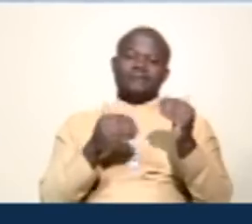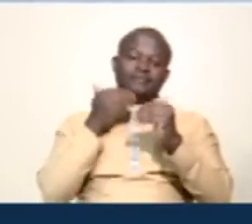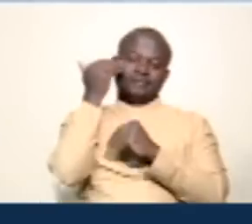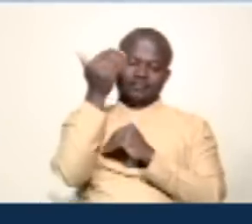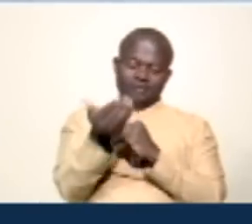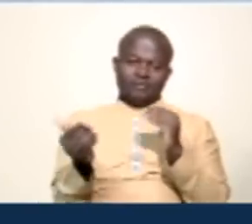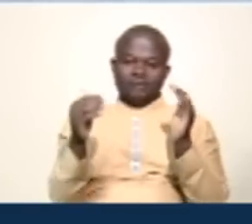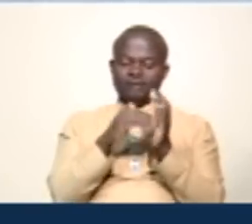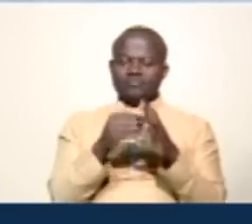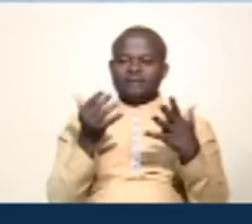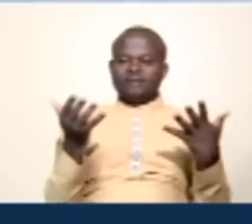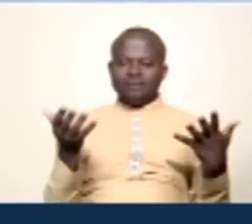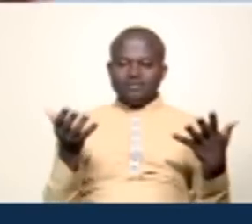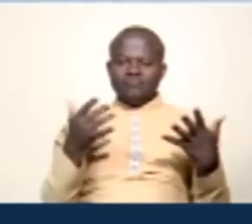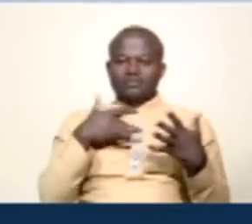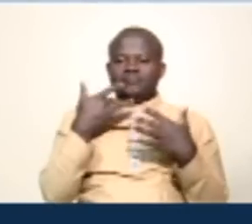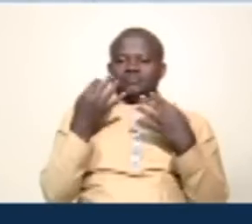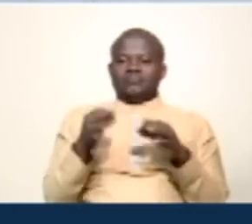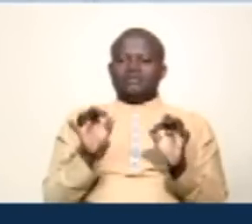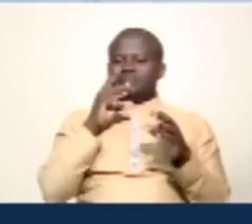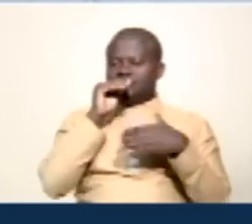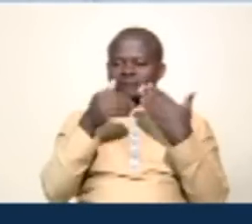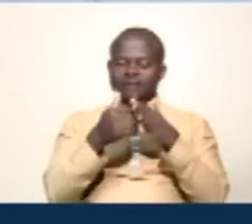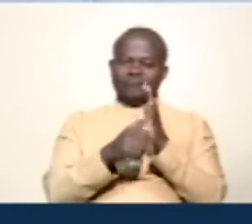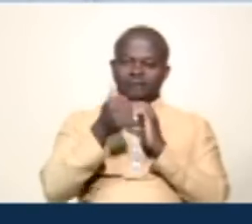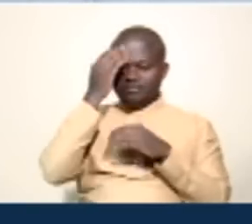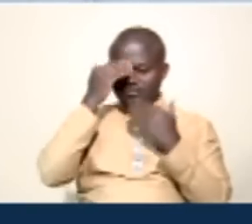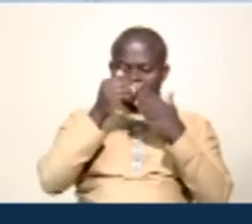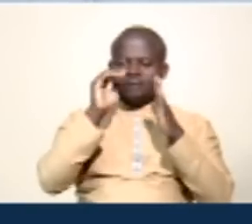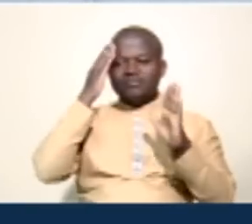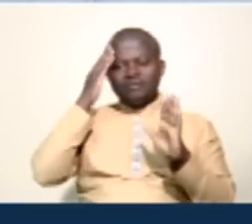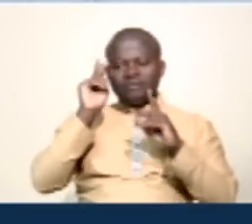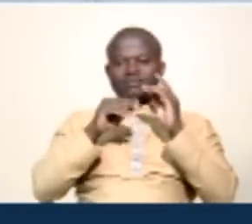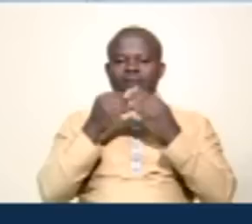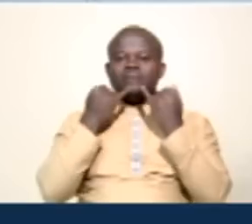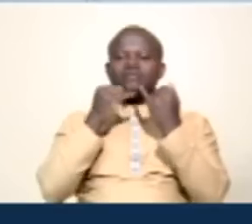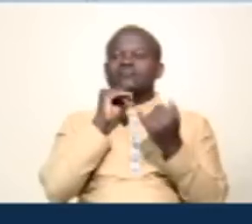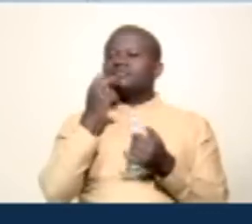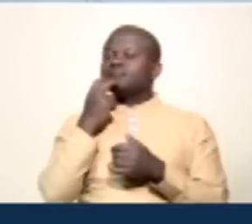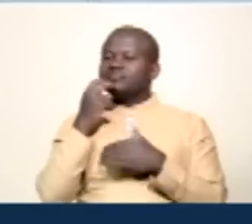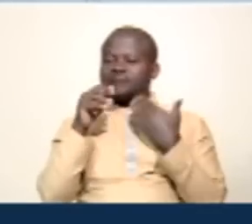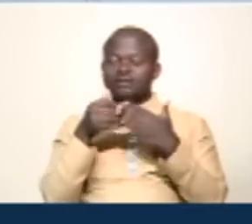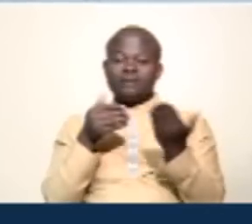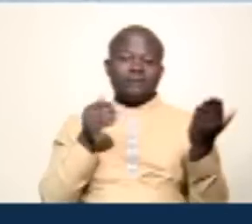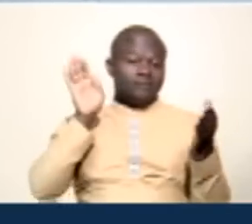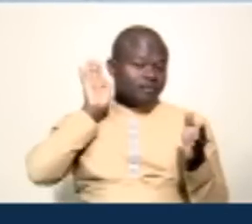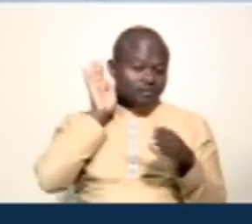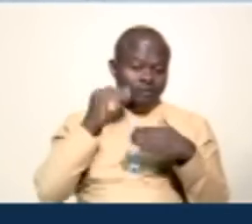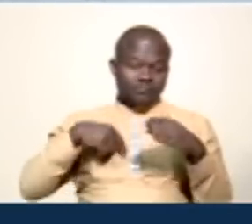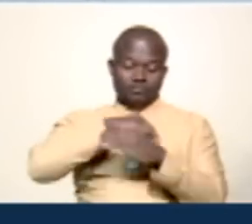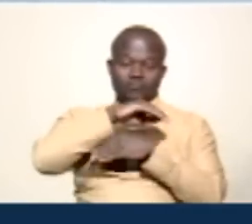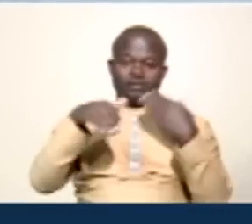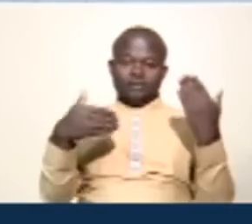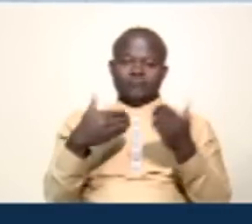hanyuma kandi akisanzura akavuga ibibazo bye kuko bazi ko ababwira batari bumuseke bakamutega amatwi